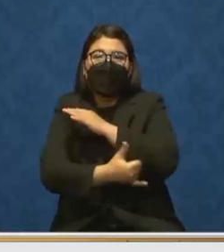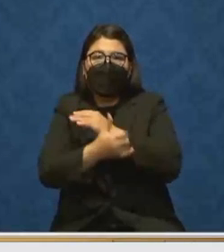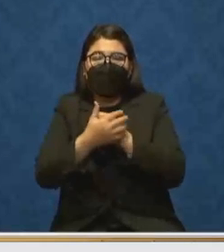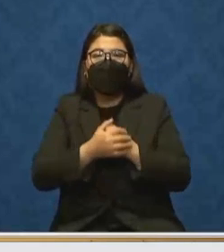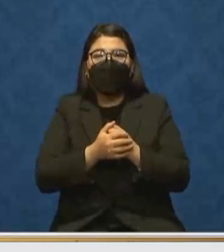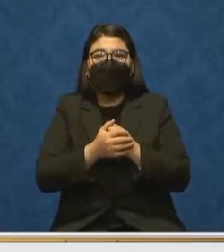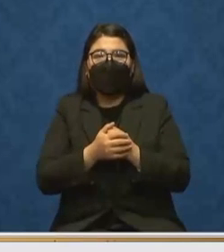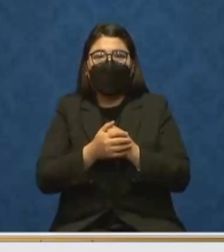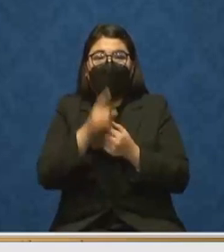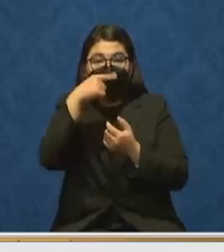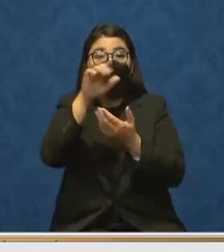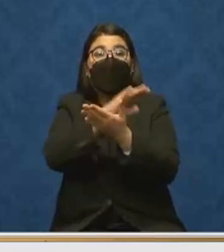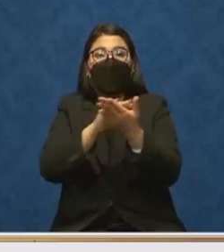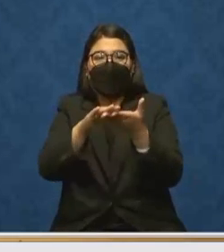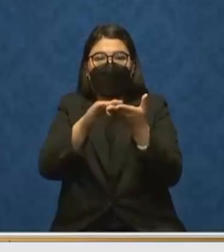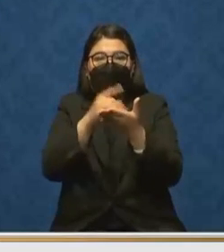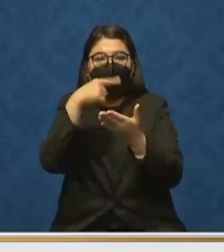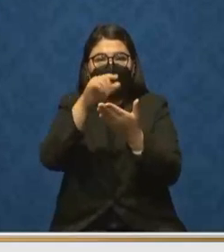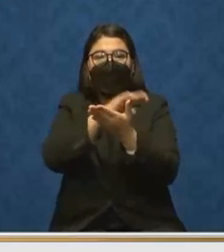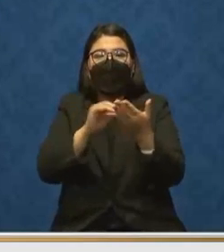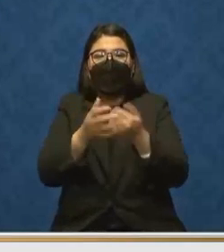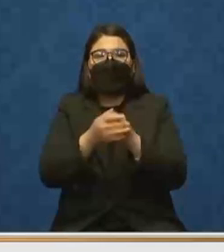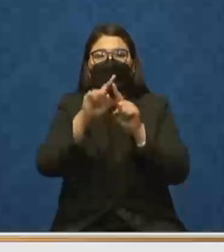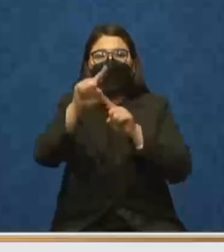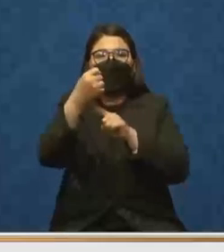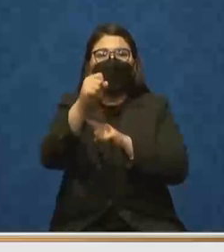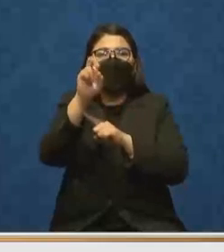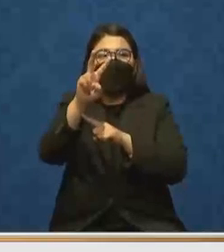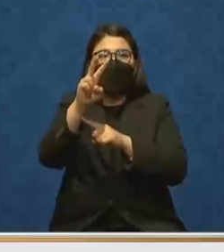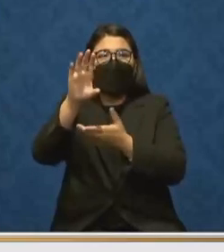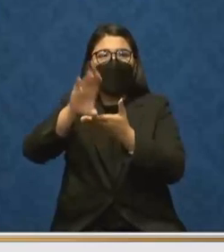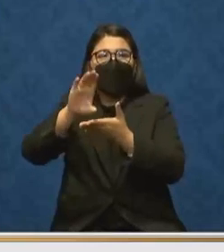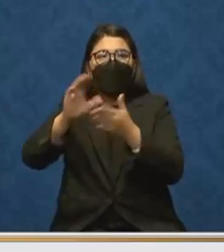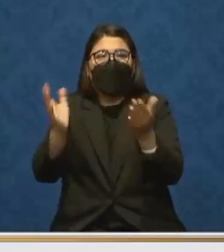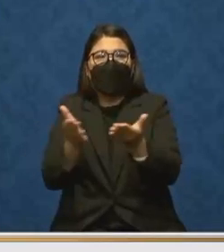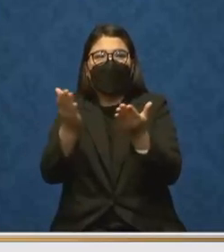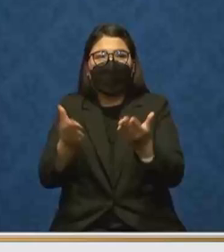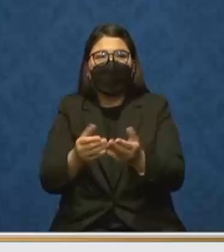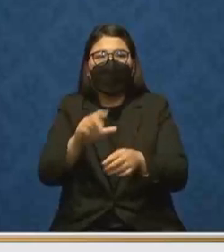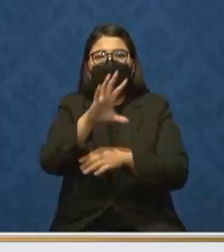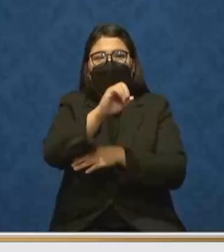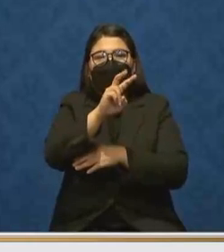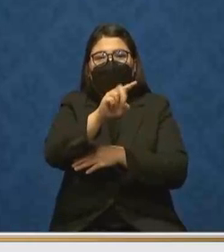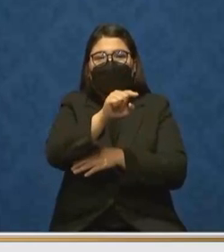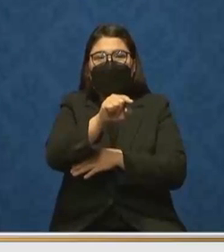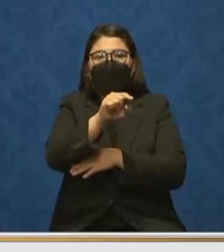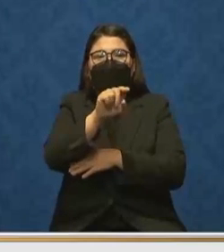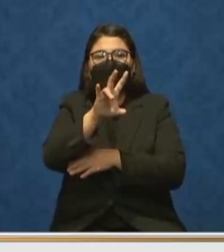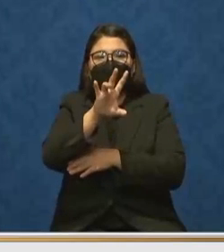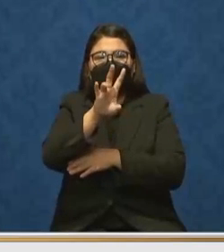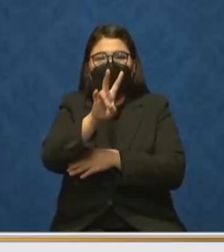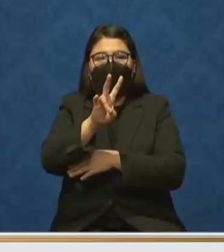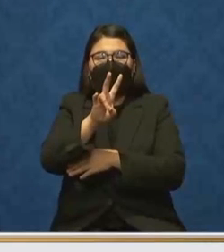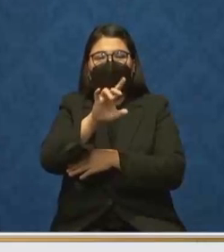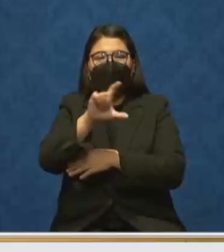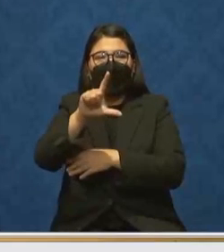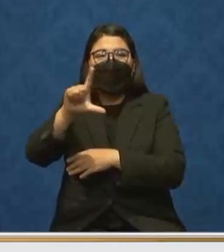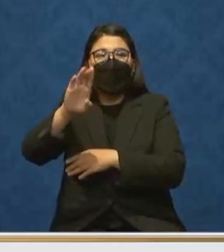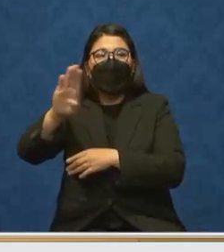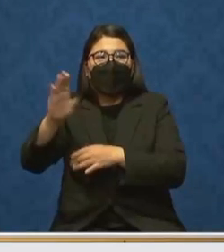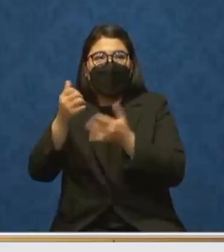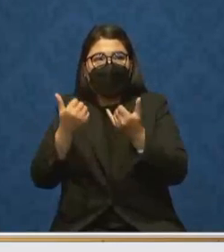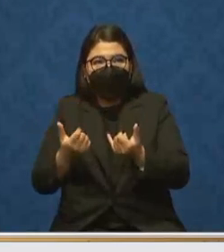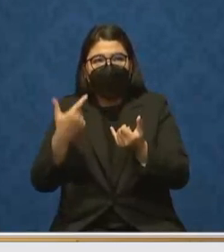12.การสนับสนุนด้านความมั่นคงงบประมาณ 536.8 ล้านบาทเพื่อสนับสนุนเป้าหมายยุทธศาสตร์ด้านความมั่นค